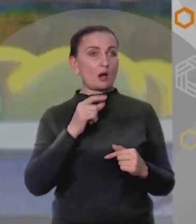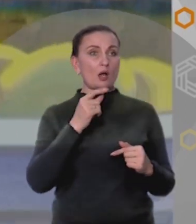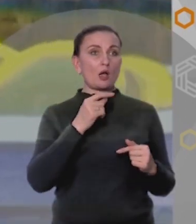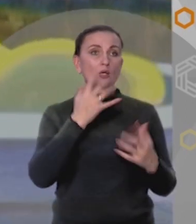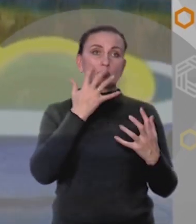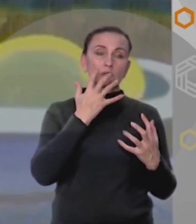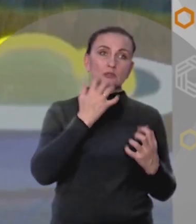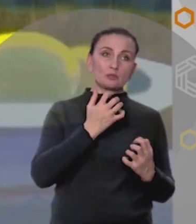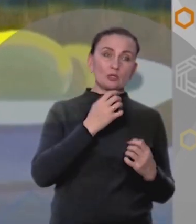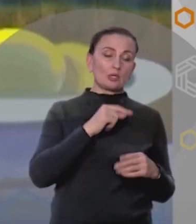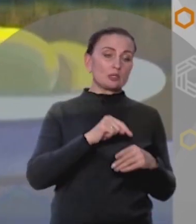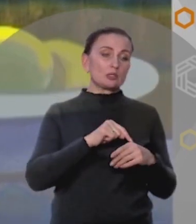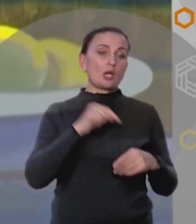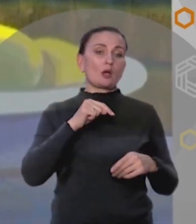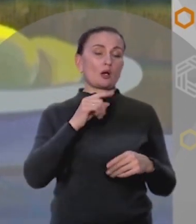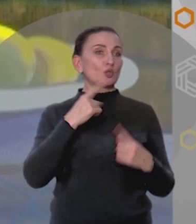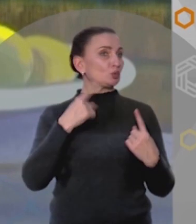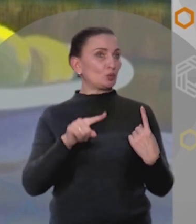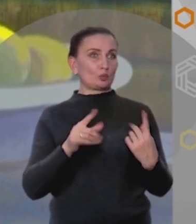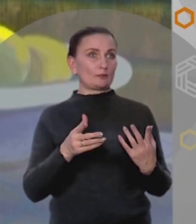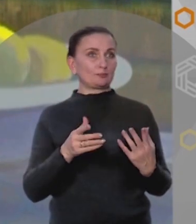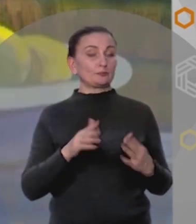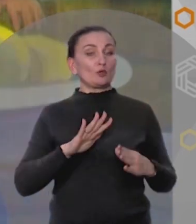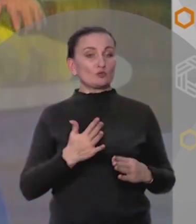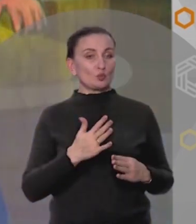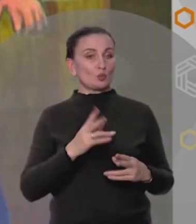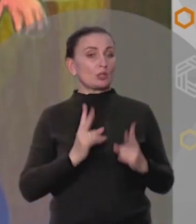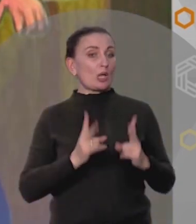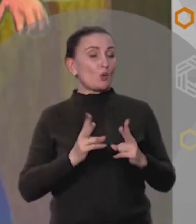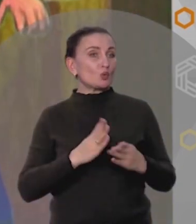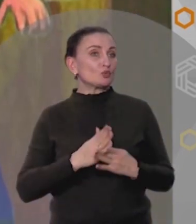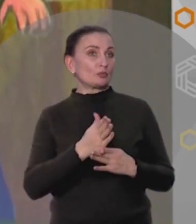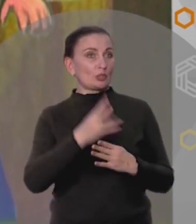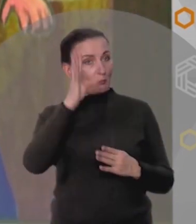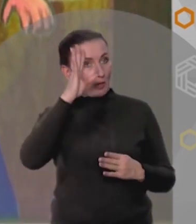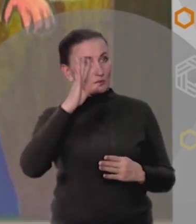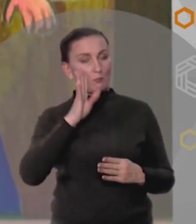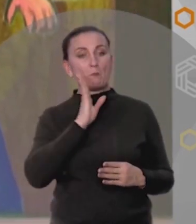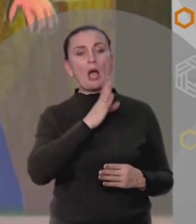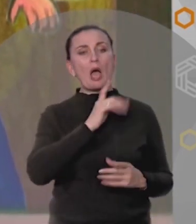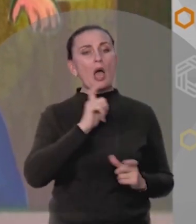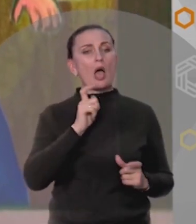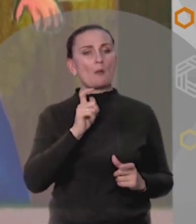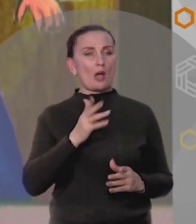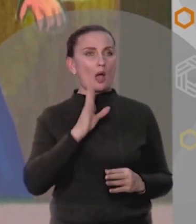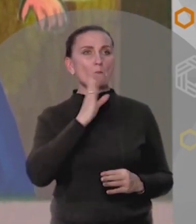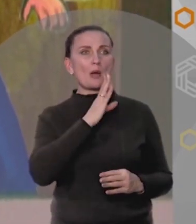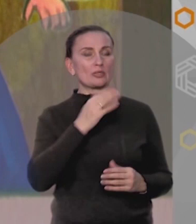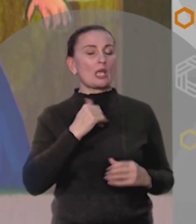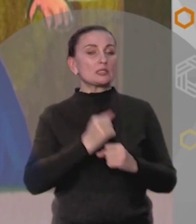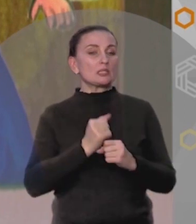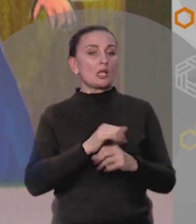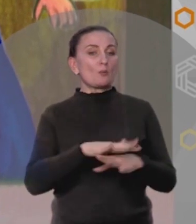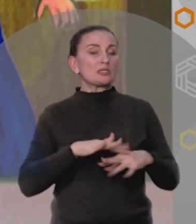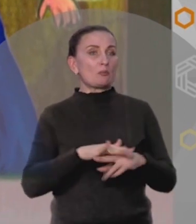чуть-чуть темнее, да и на ощупь была совсем другой. Вдруг в кухню вбежал мальчишка. «Мама!